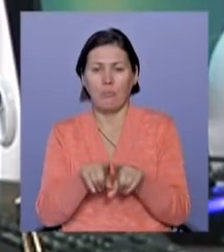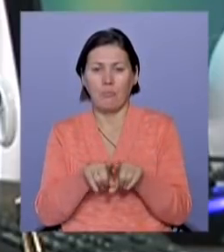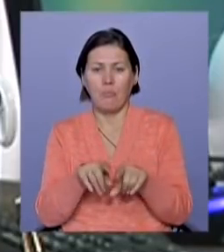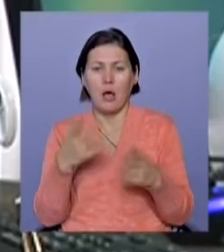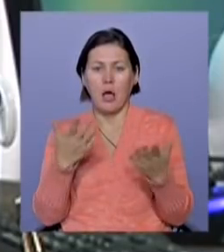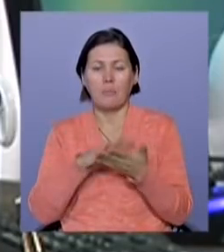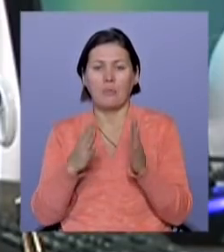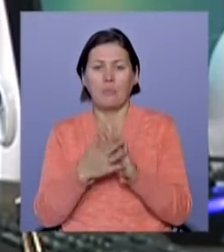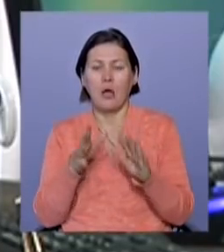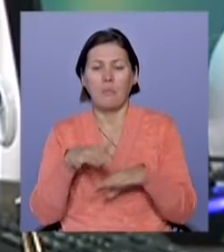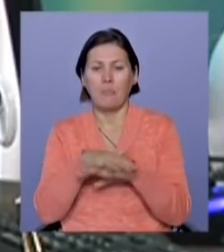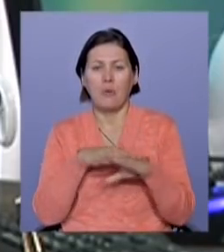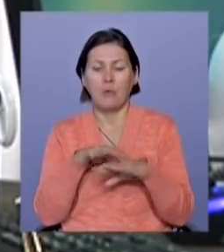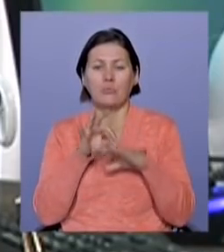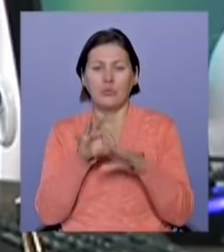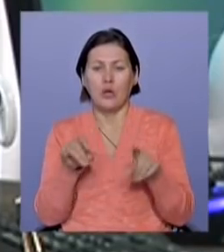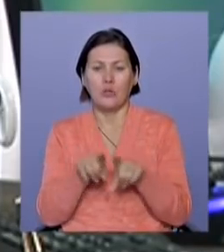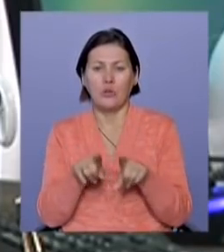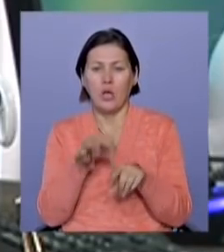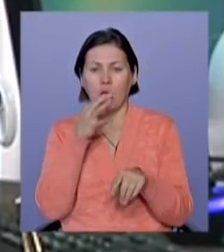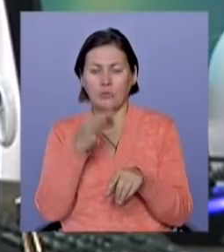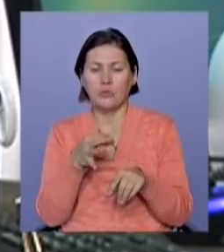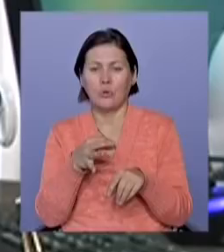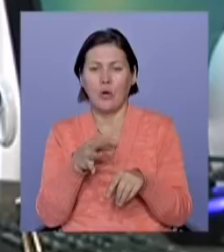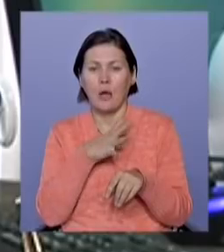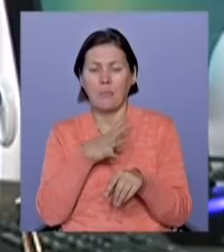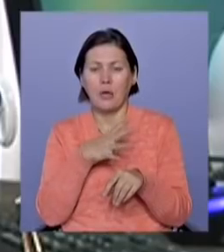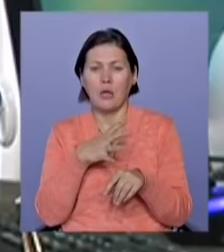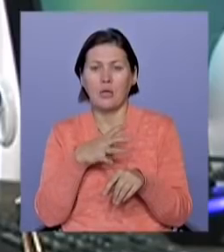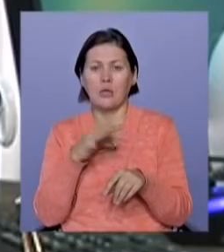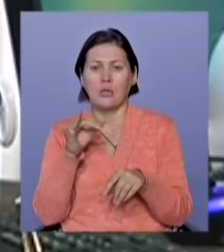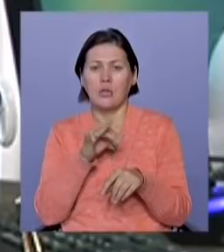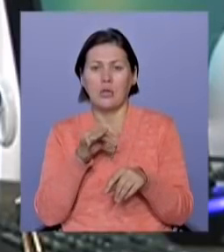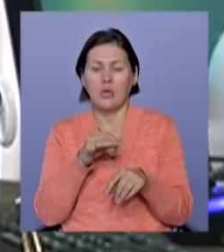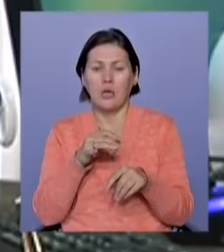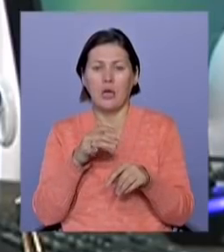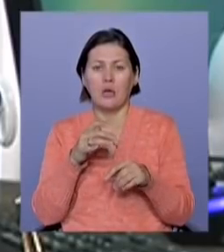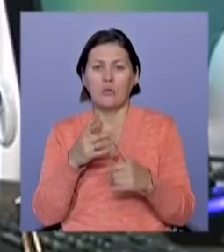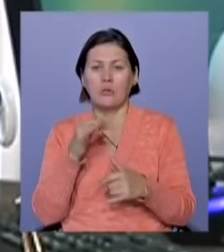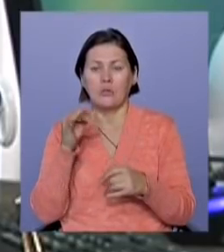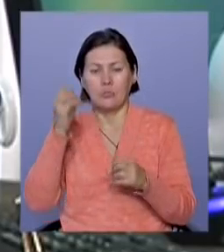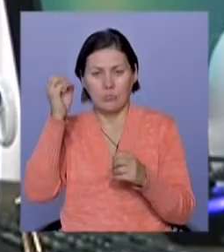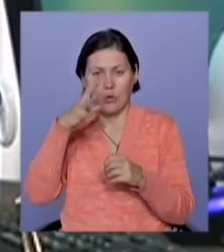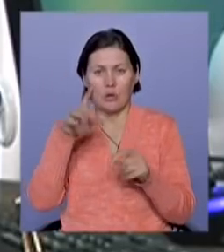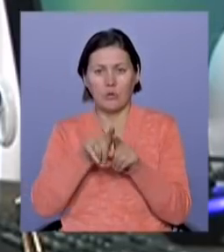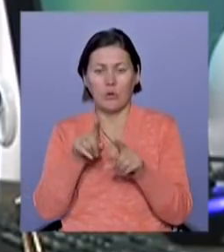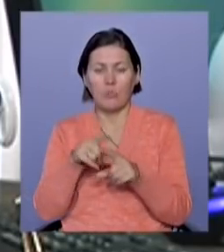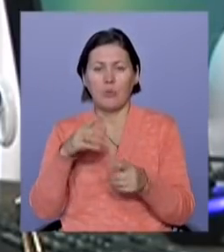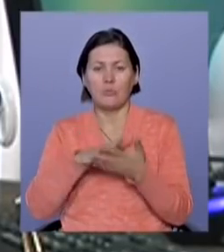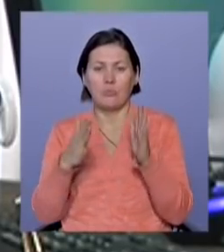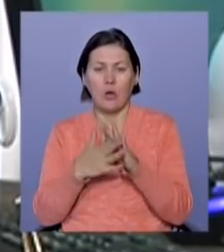жағдай болмасын, халыққа, жүргізушілерге айтатыным, егер сары түске боялған арнайы сигналмен жабдықталған машина келе жатқан